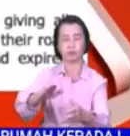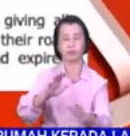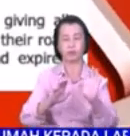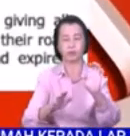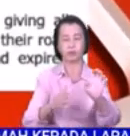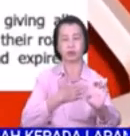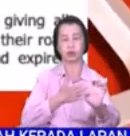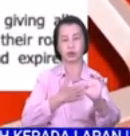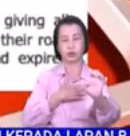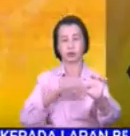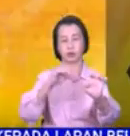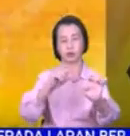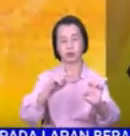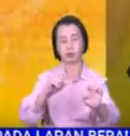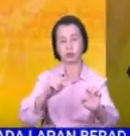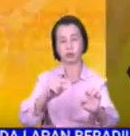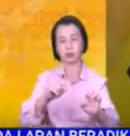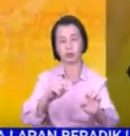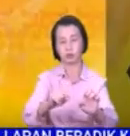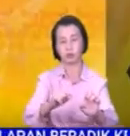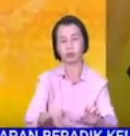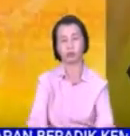MyEG.